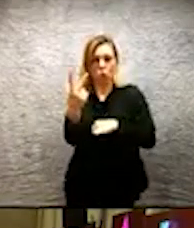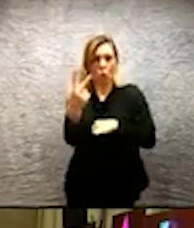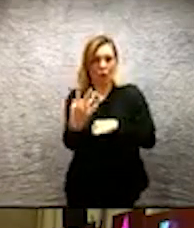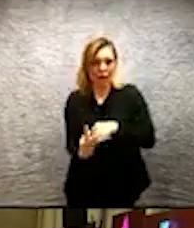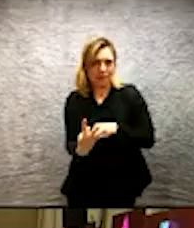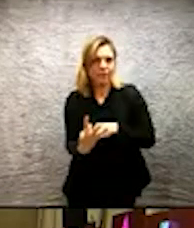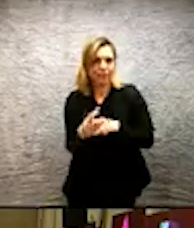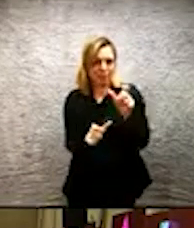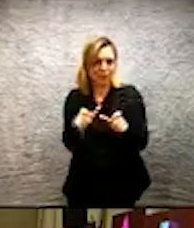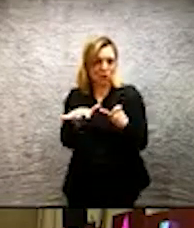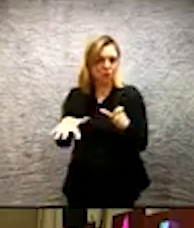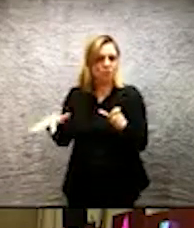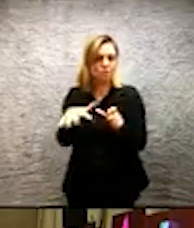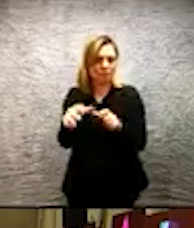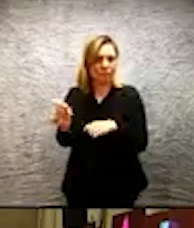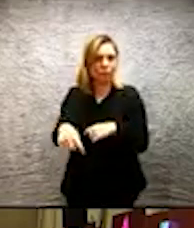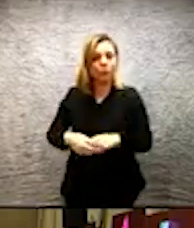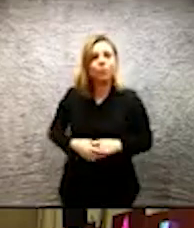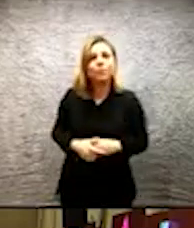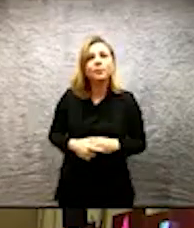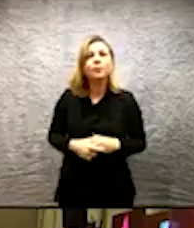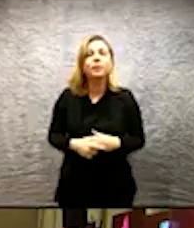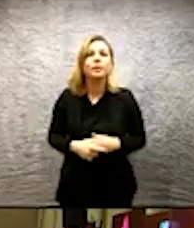Cette entente va permettre de